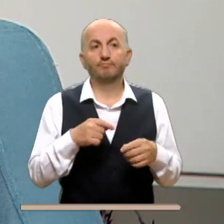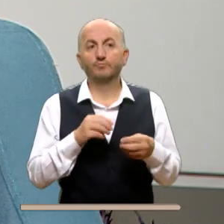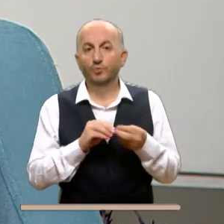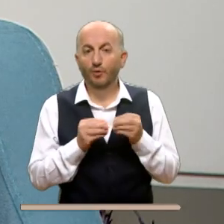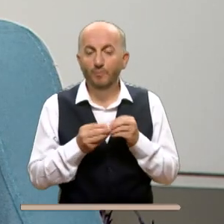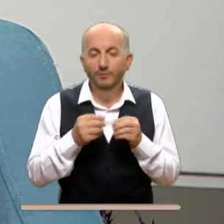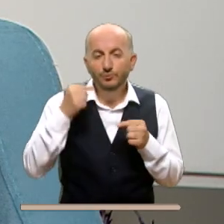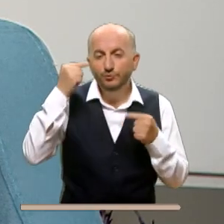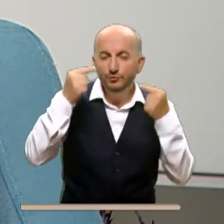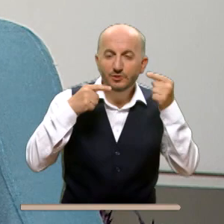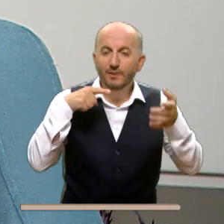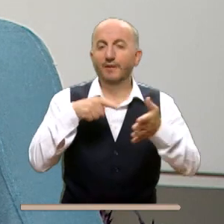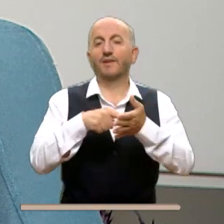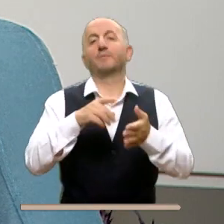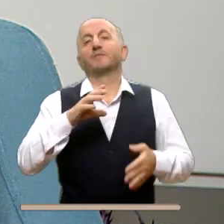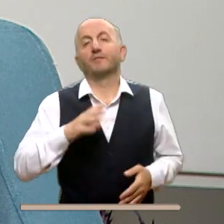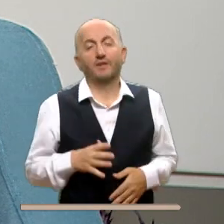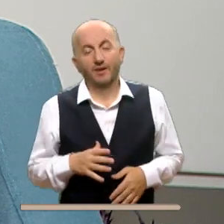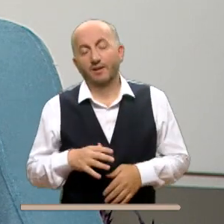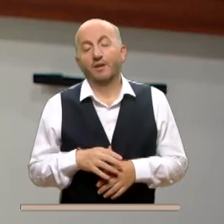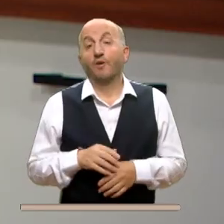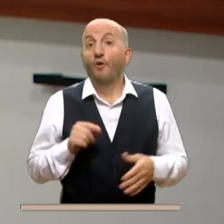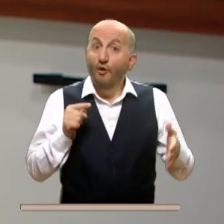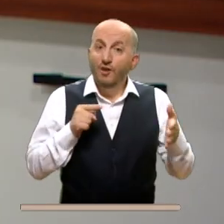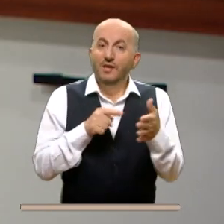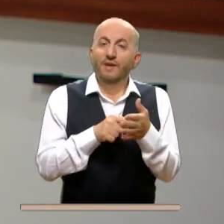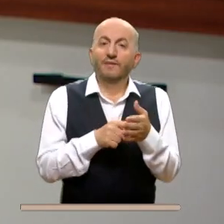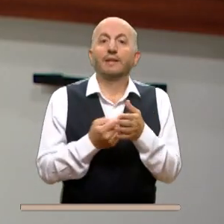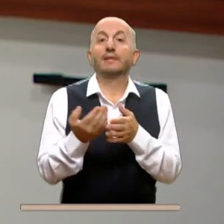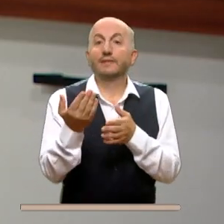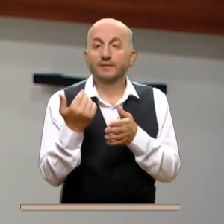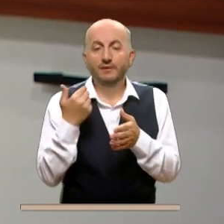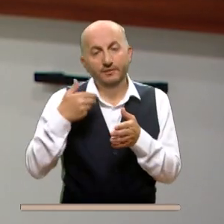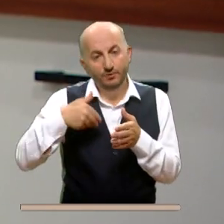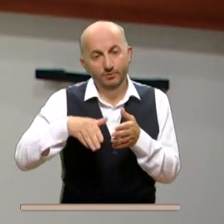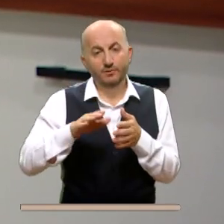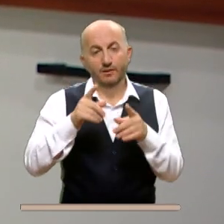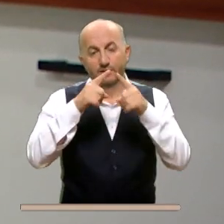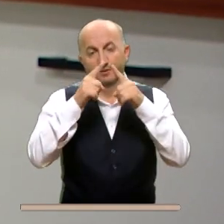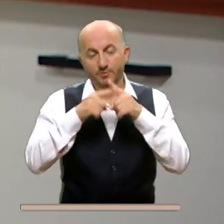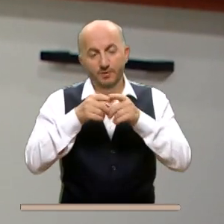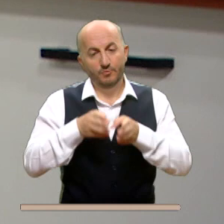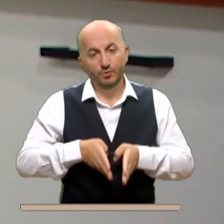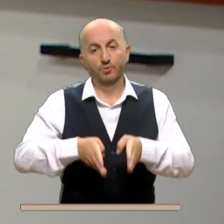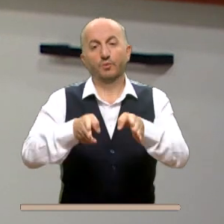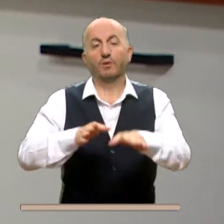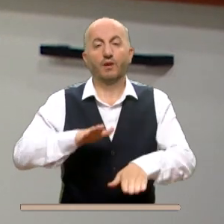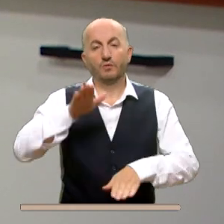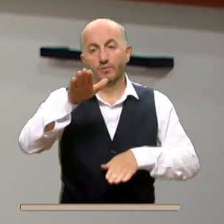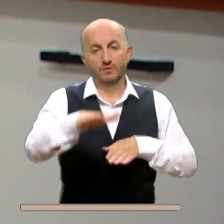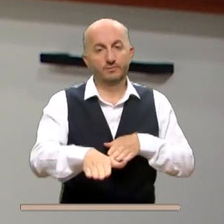Evet. Derdi olmak hakikaten ve o derdin getirilerini götürülerini hesaba katarak bu yola adım